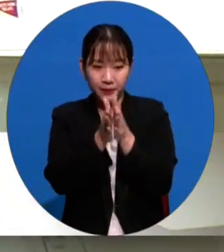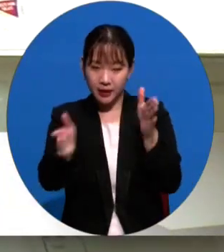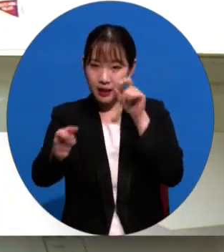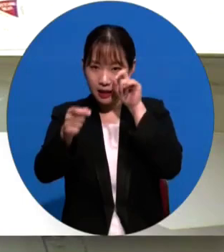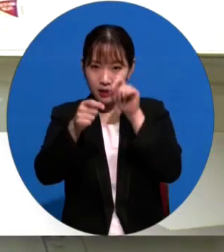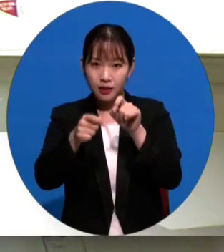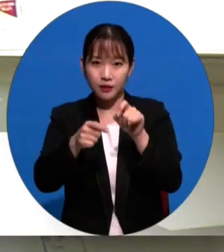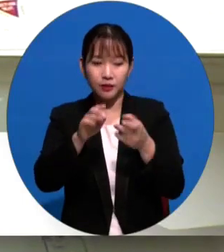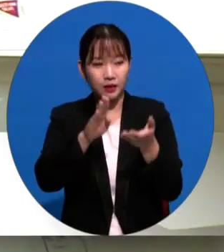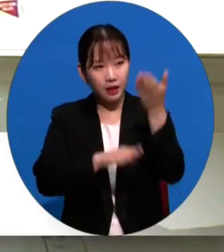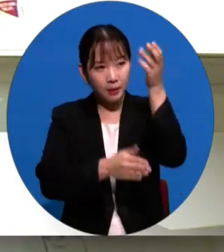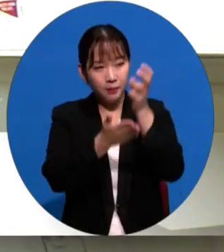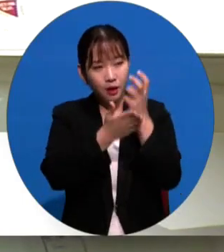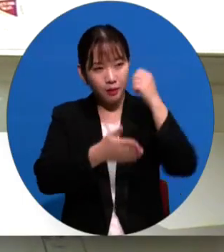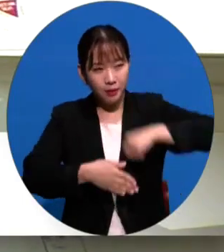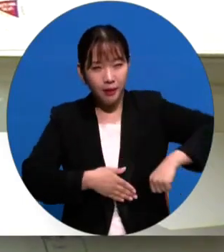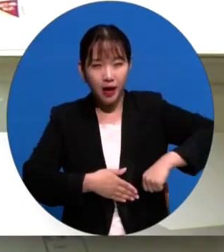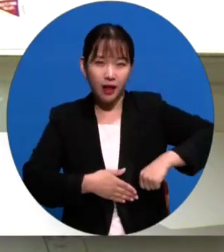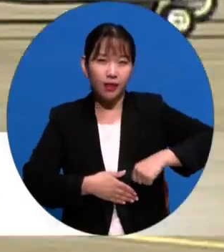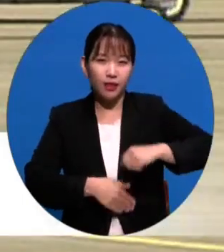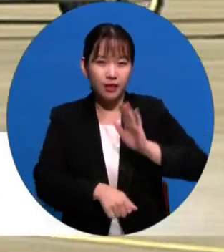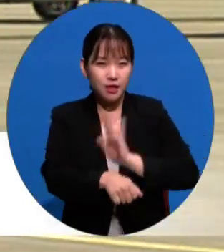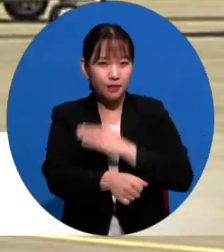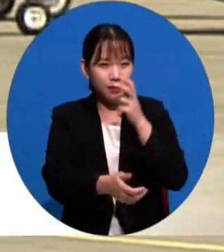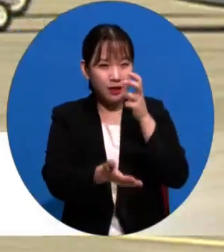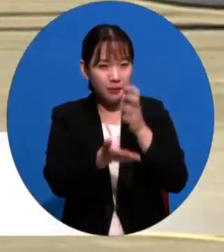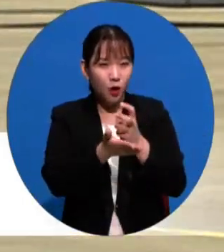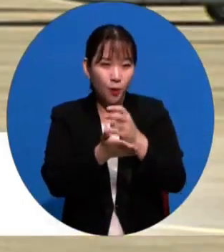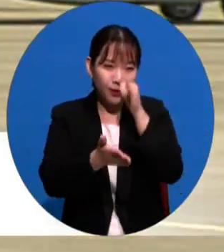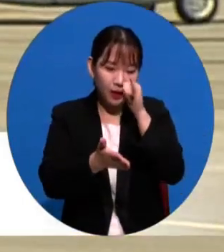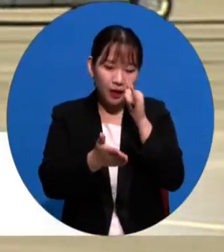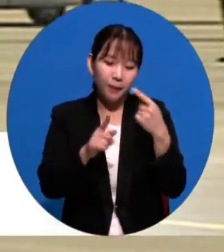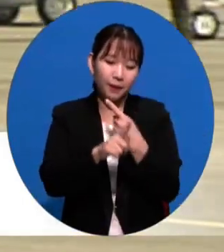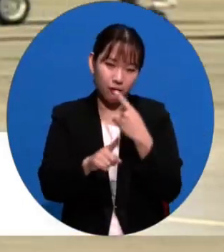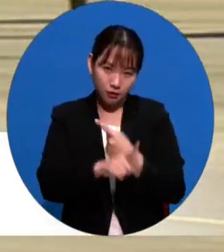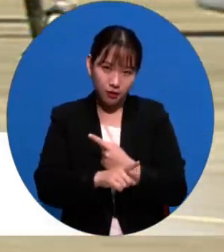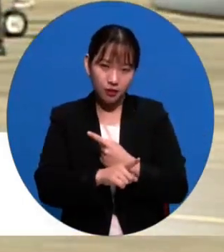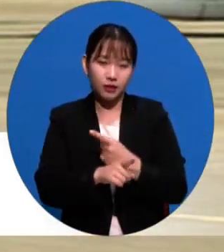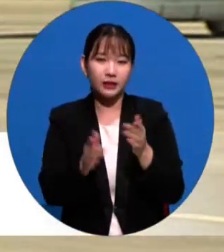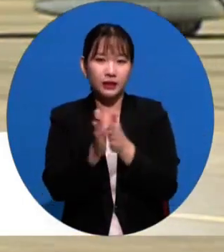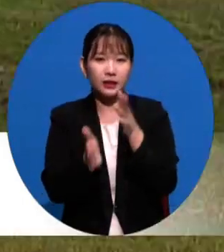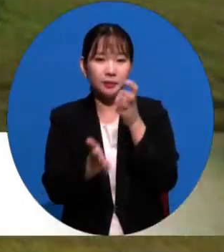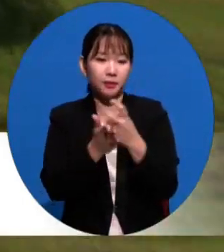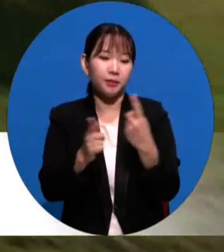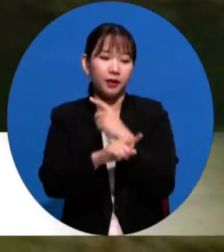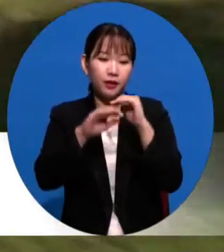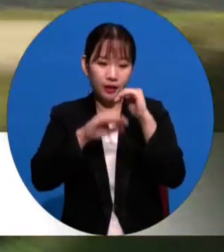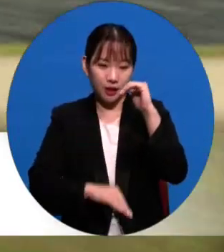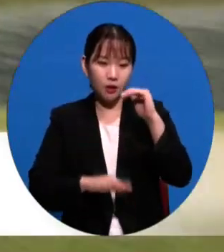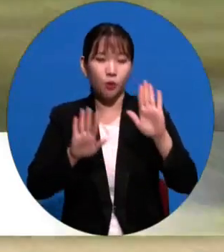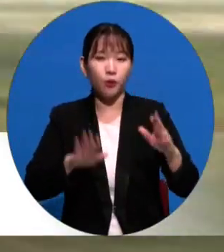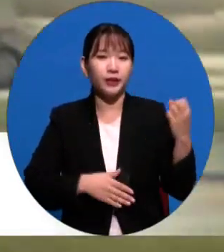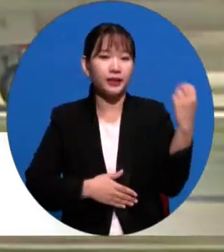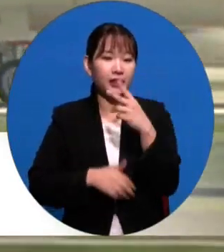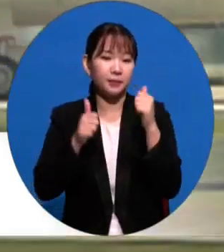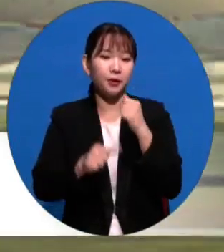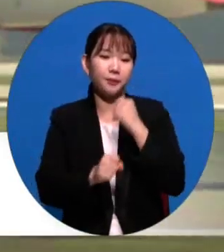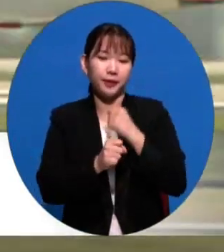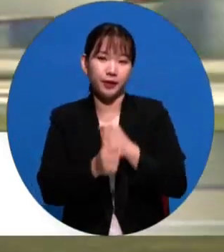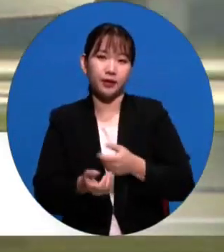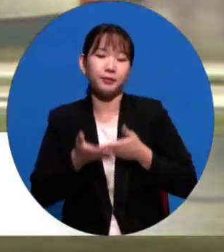앞두고 상위법 위반 독소 조항 지적이 이뤘던 조항 등을 수정한 시행령 제정안을 오늘 재입법